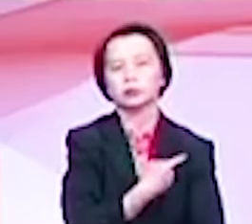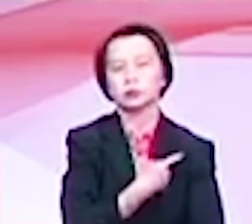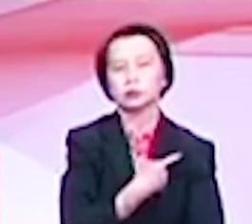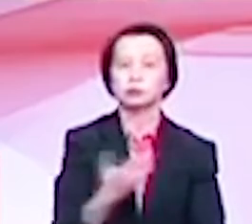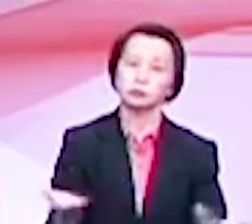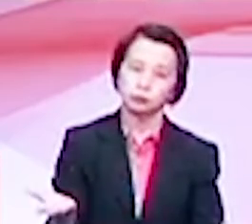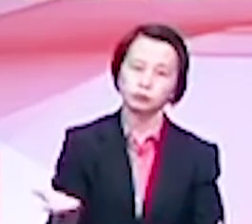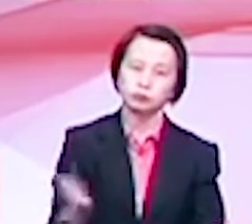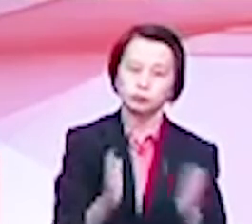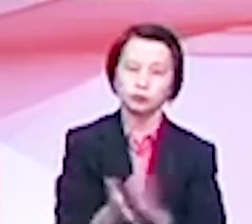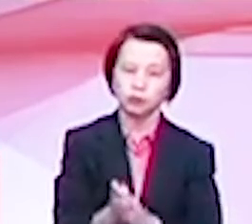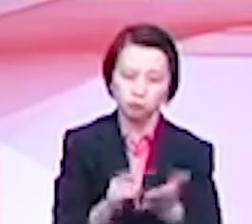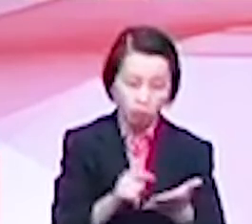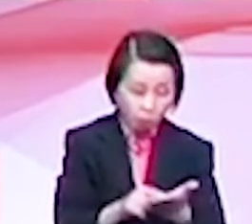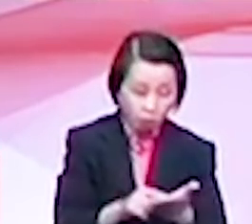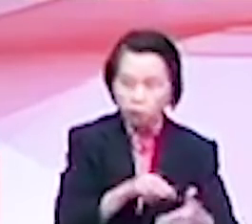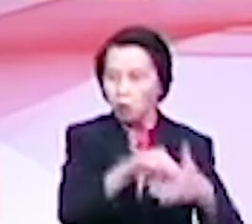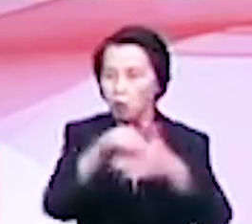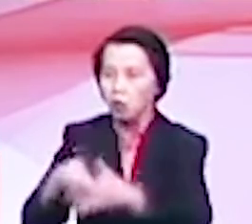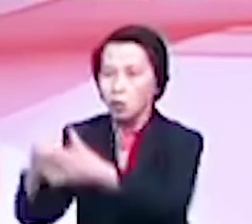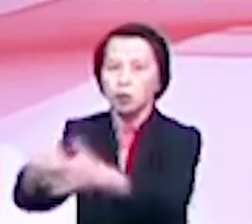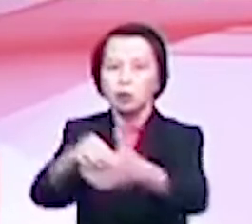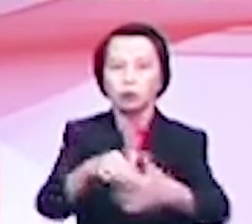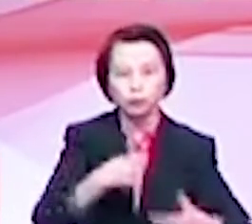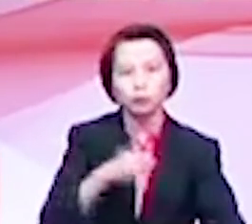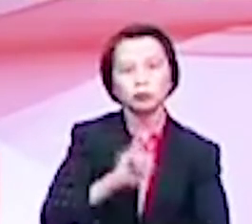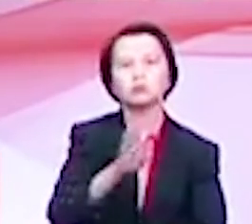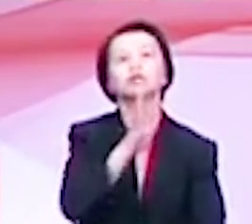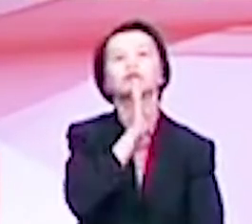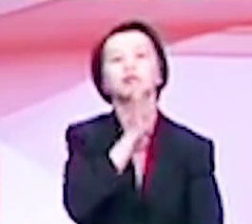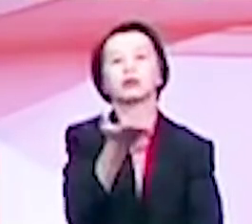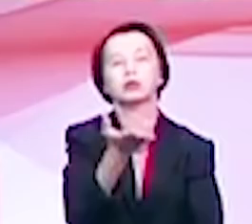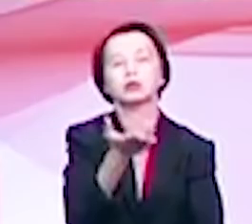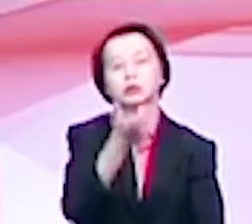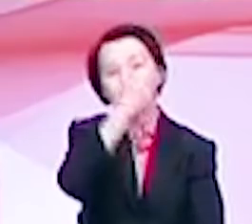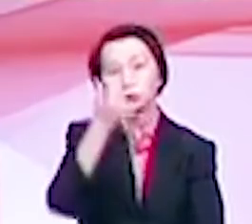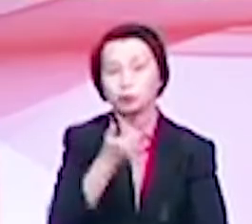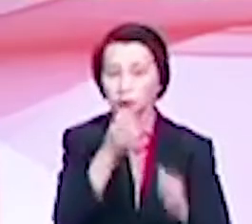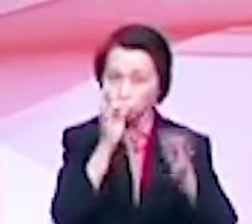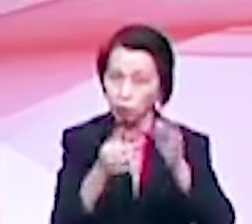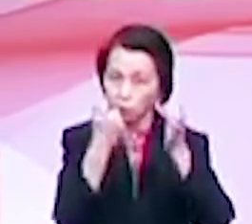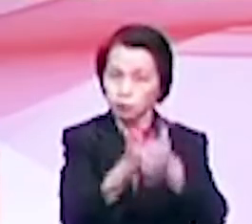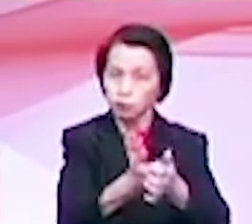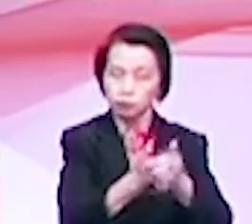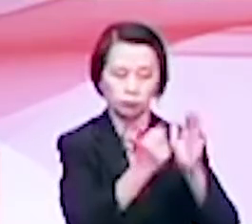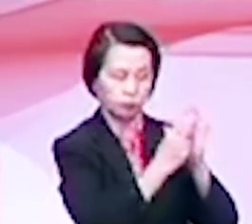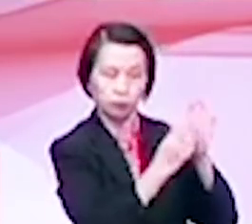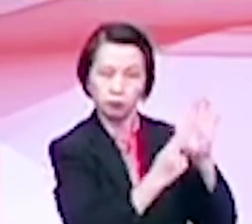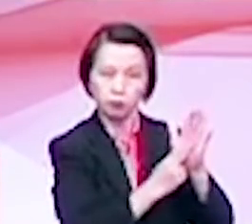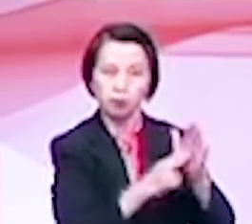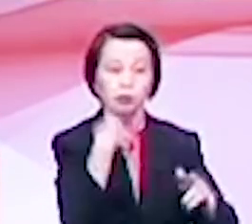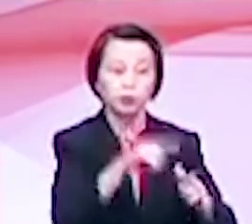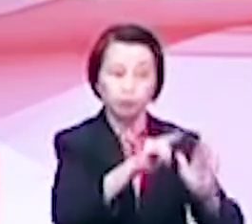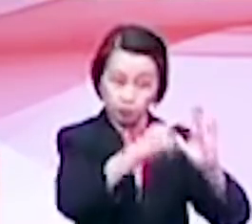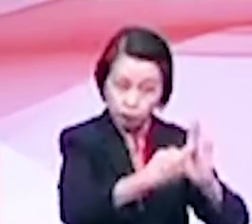menjadi penyebar kepada berita palsu tersebut. Kerana dari segi undang-undang, bukan saja yang memulakan